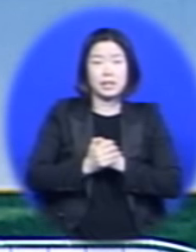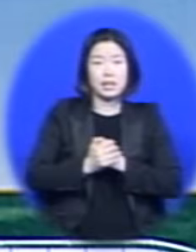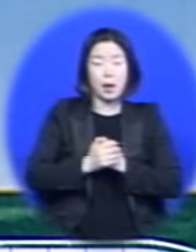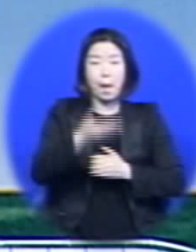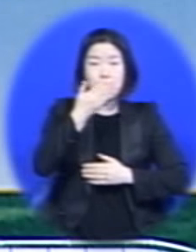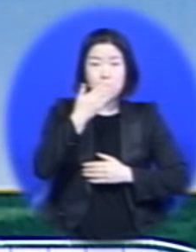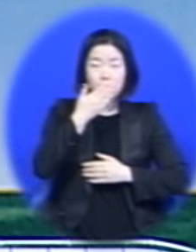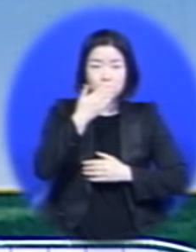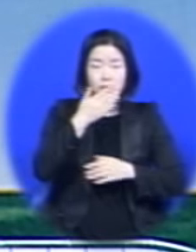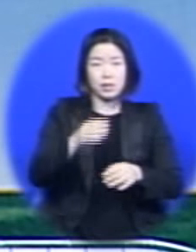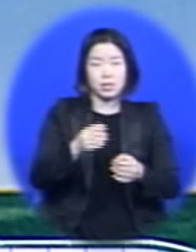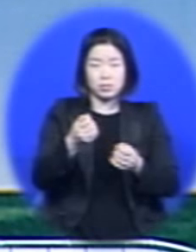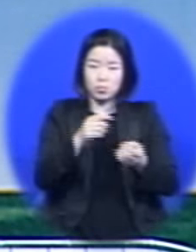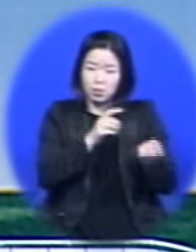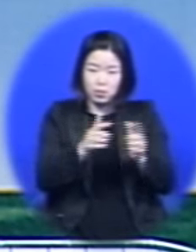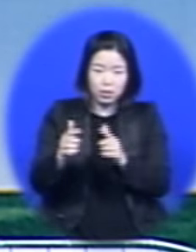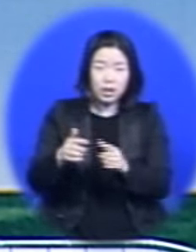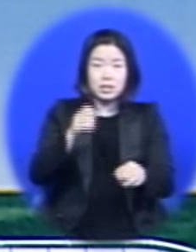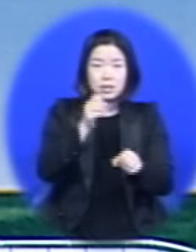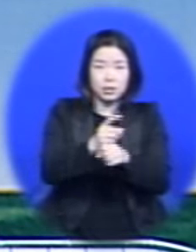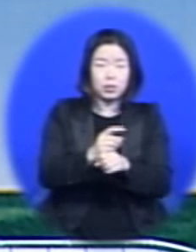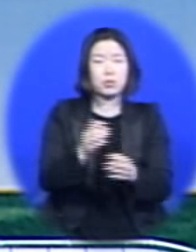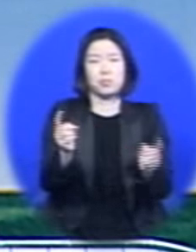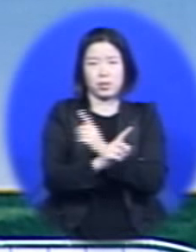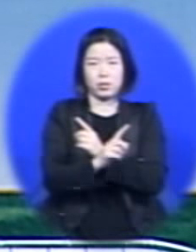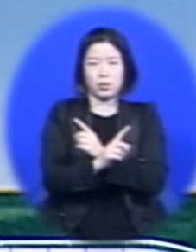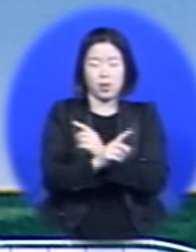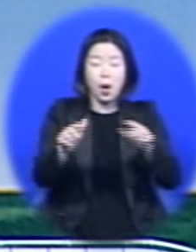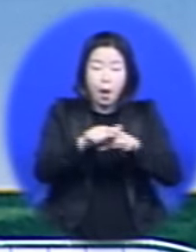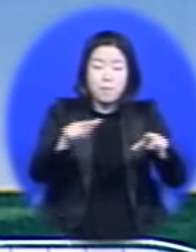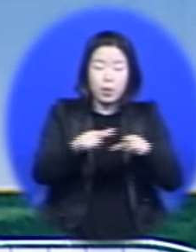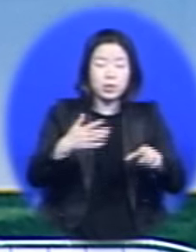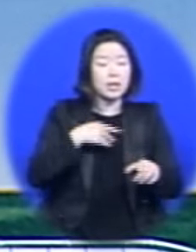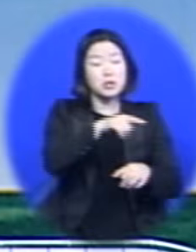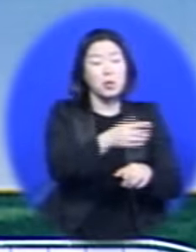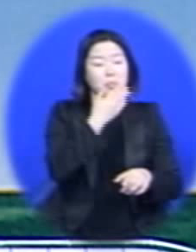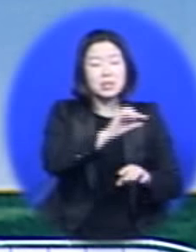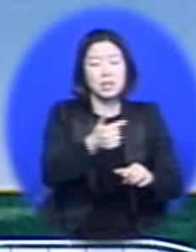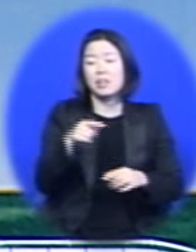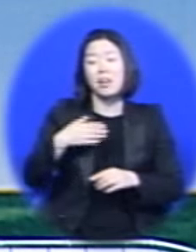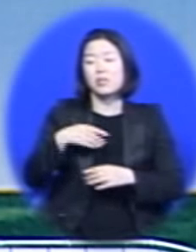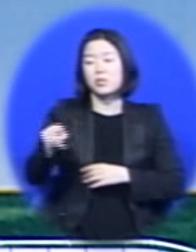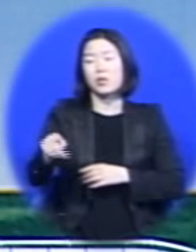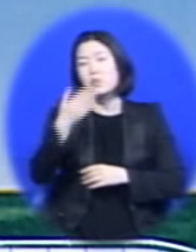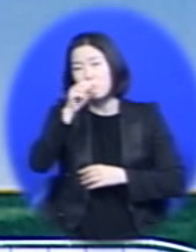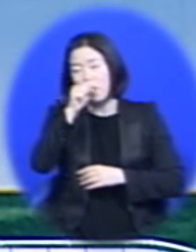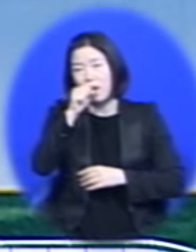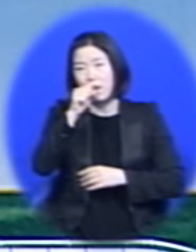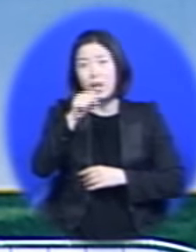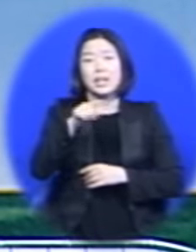식성도 바뀝니다. 평소에는 나는 그런 건 안 먹어, 나는 내 식성은 이런 거야 이러던 사람이 암에 걸리고